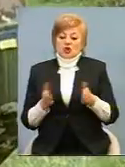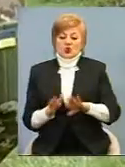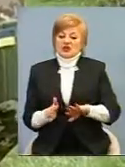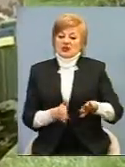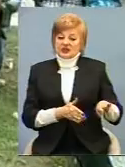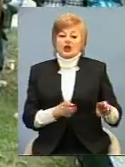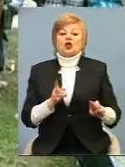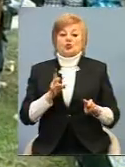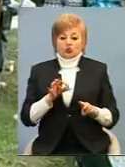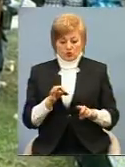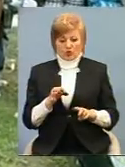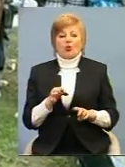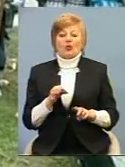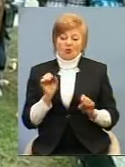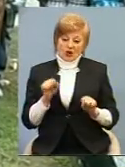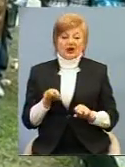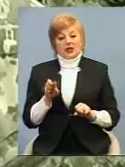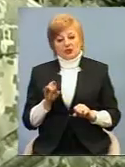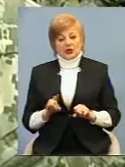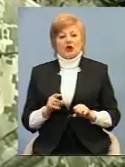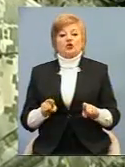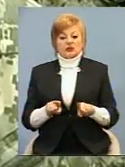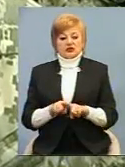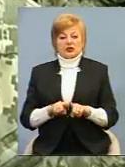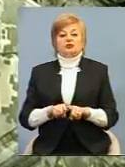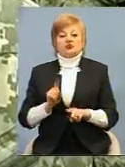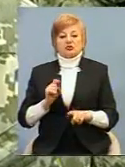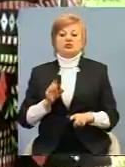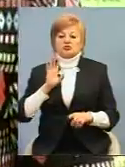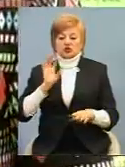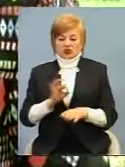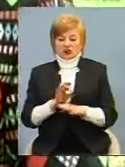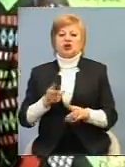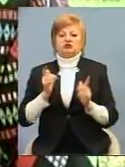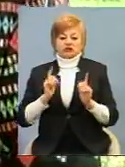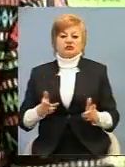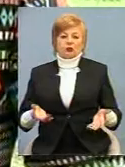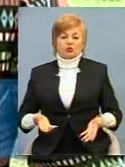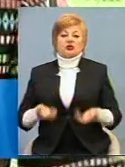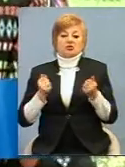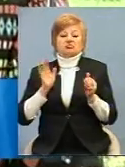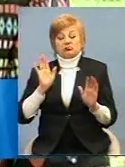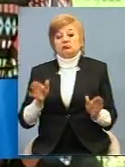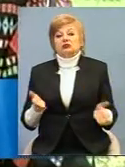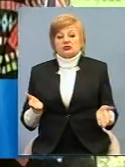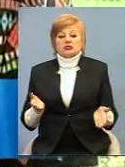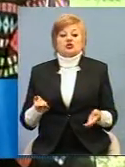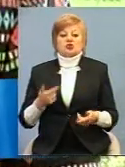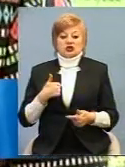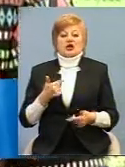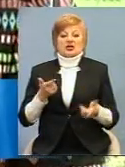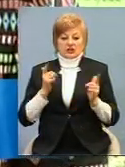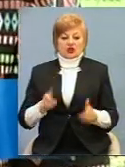мали можливість. Родина сприйняла рішення нелегко, однак вибір підтримала. Нічого не могла зробити. Він